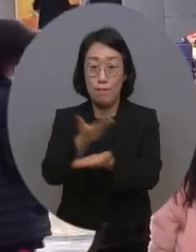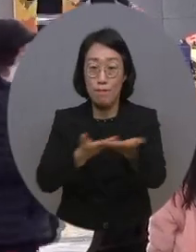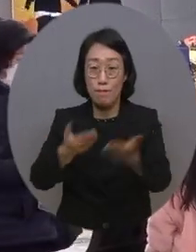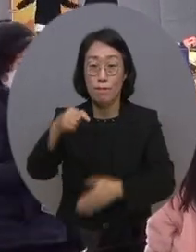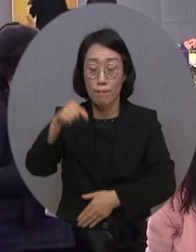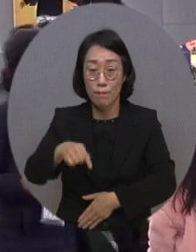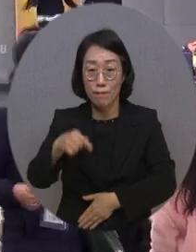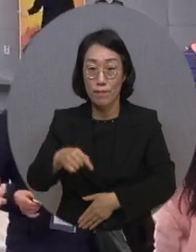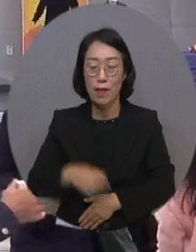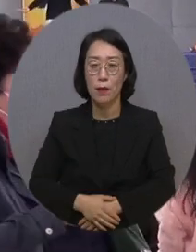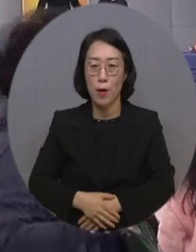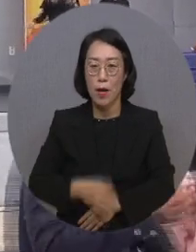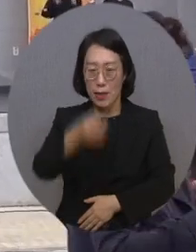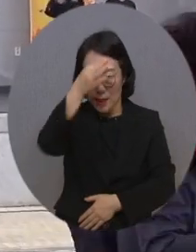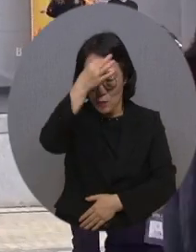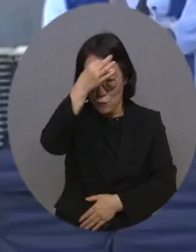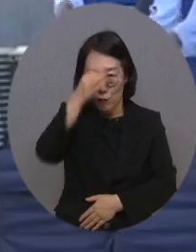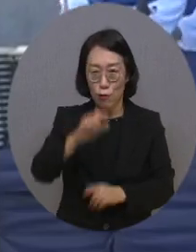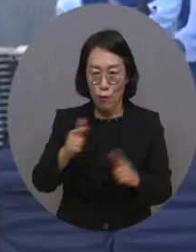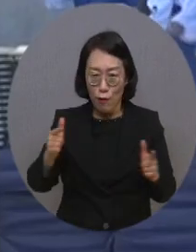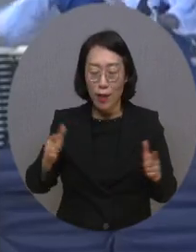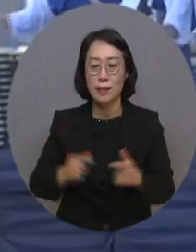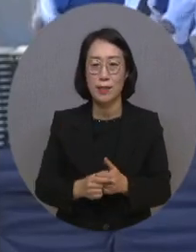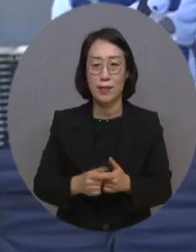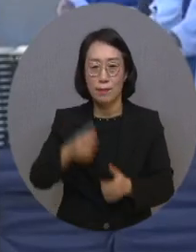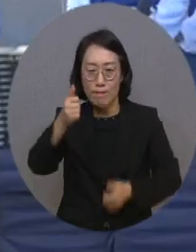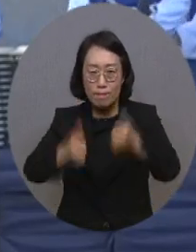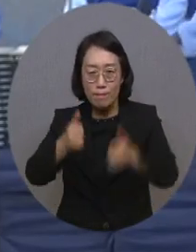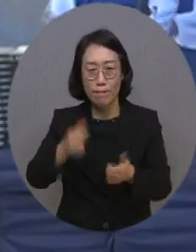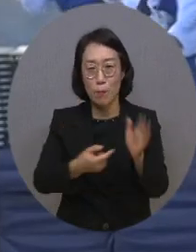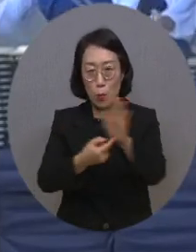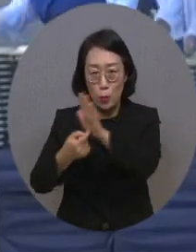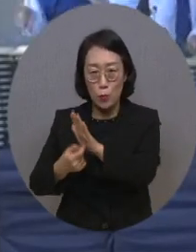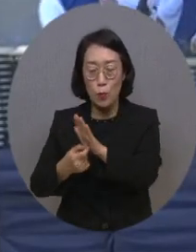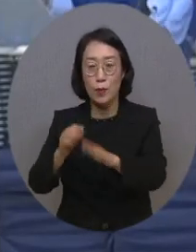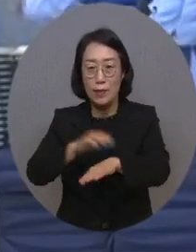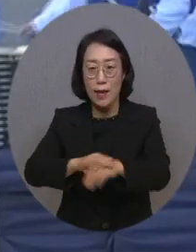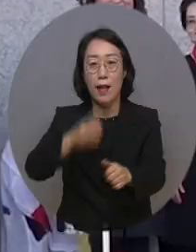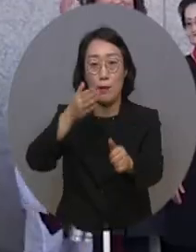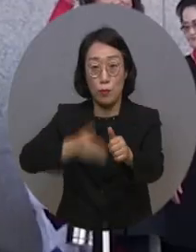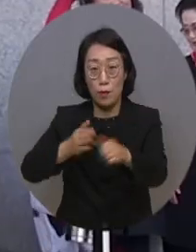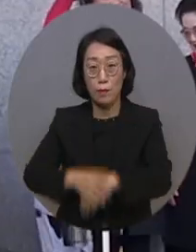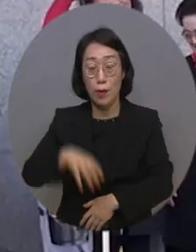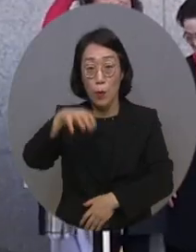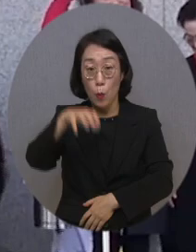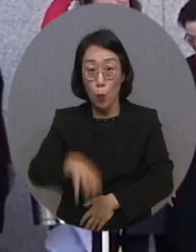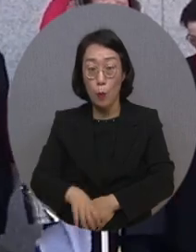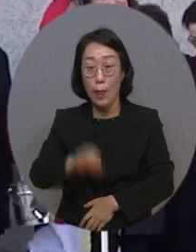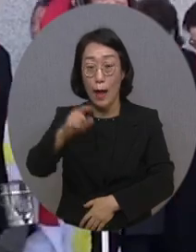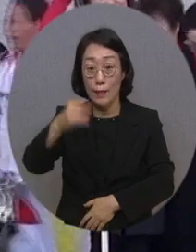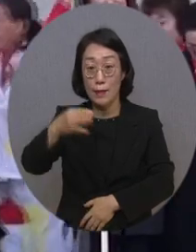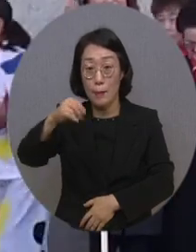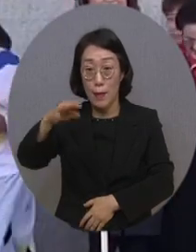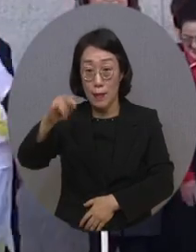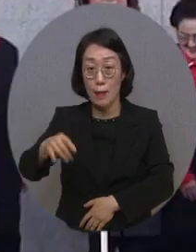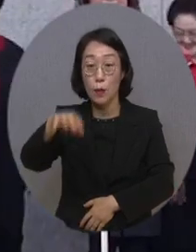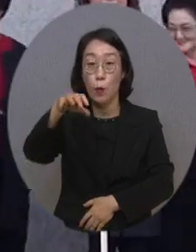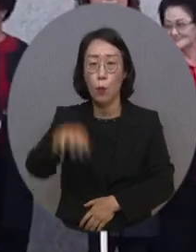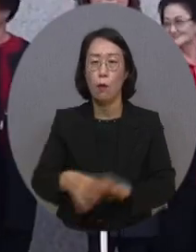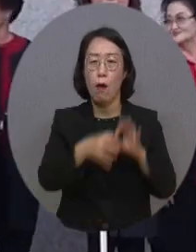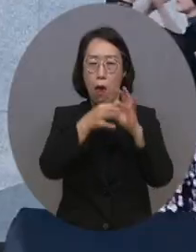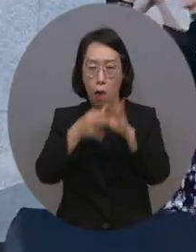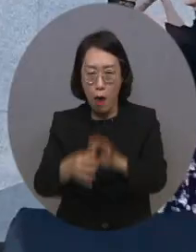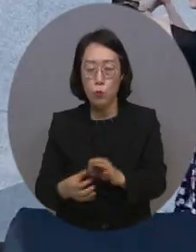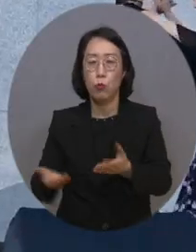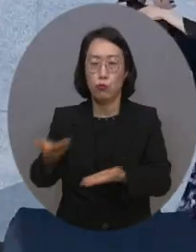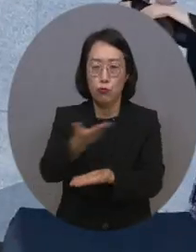그동안 갈고 닦은 재능과 끼를 마음껏 발산하길 바란다. 앞으로도 이곳 신정우 아트밸리가 문화예술을 포함한 다양한